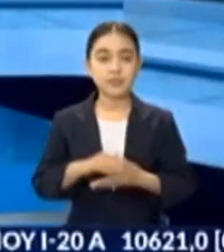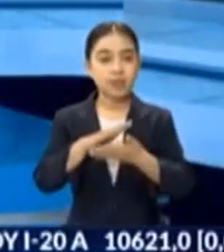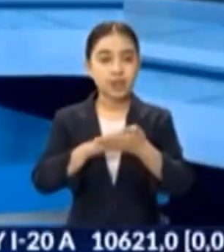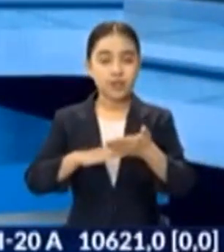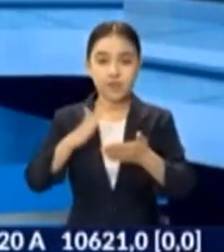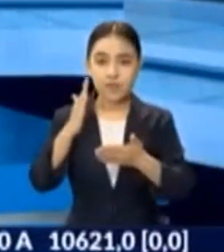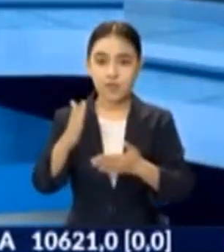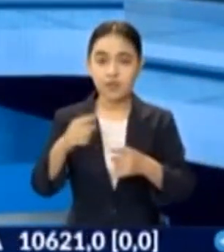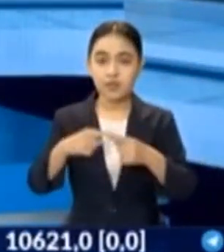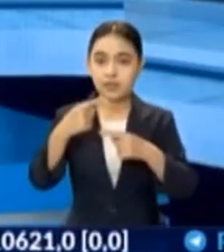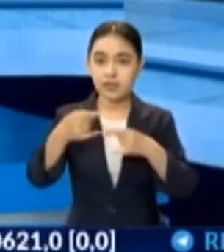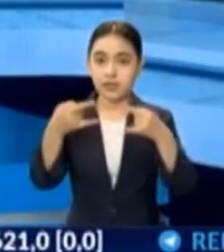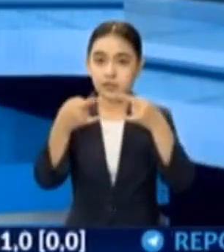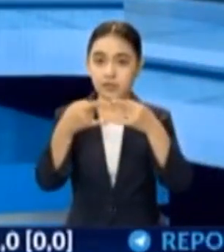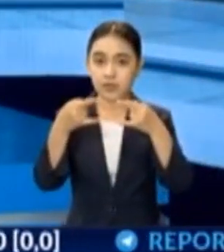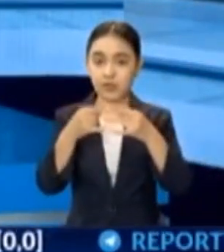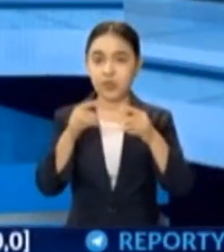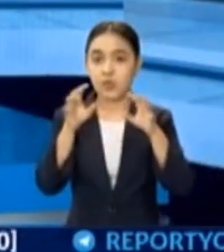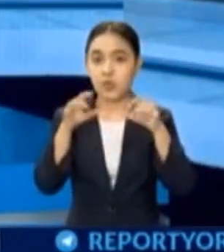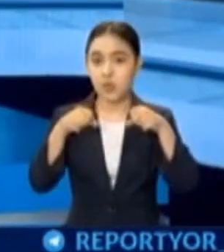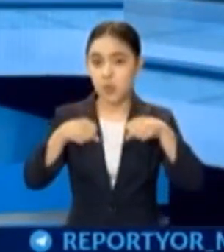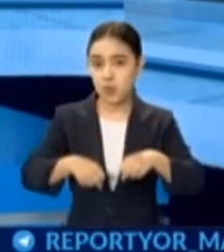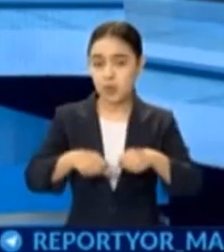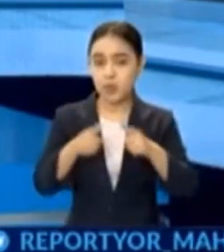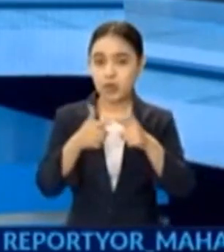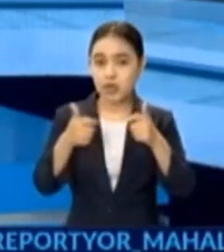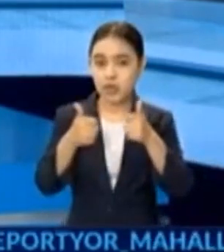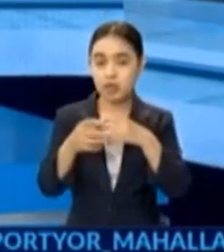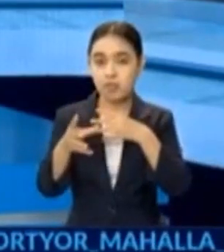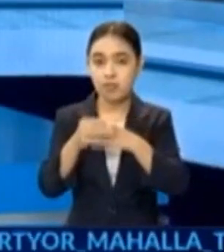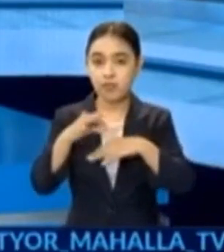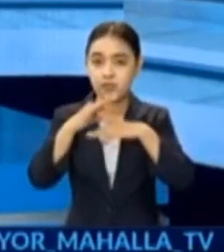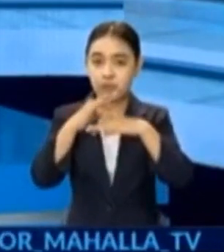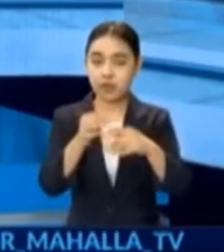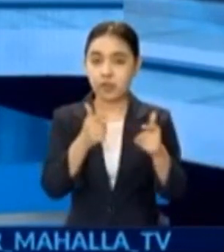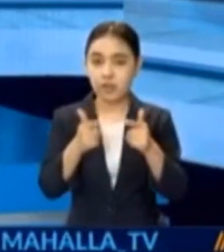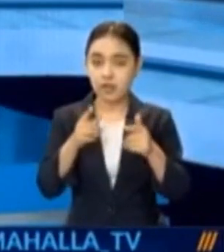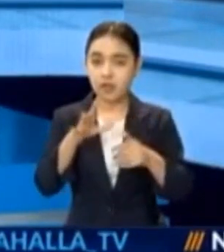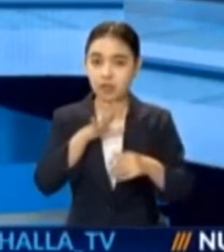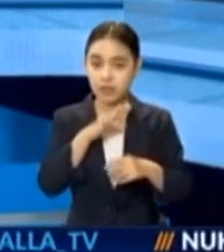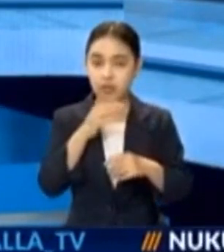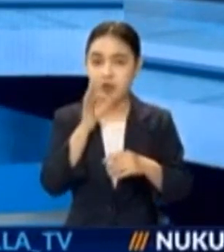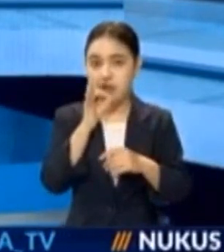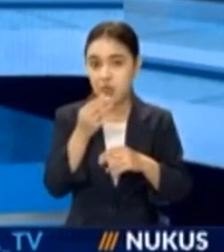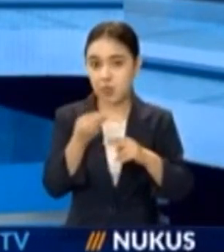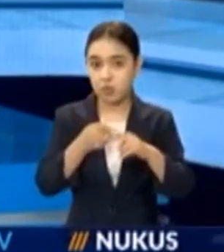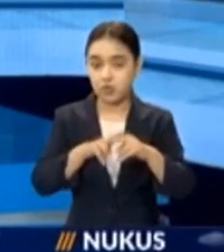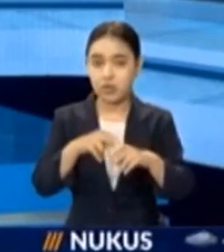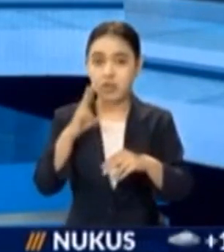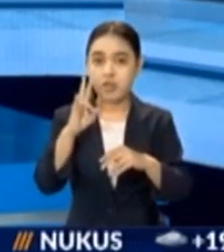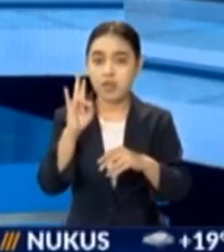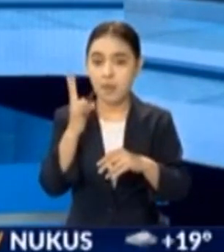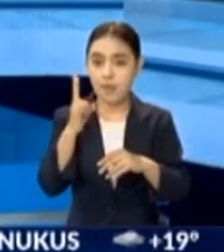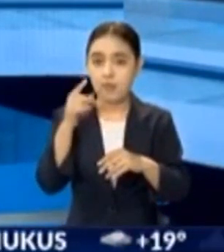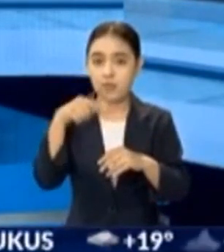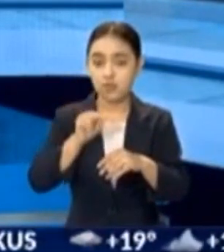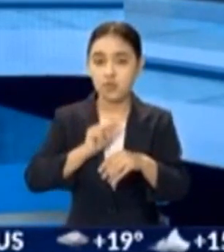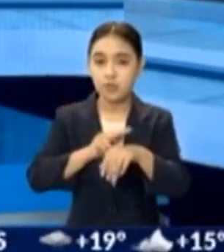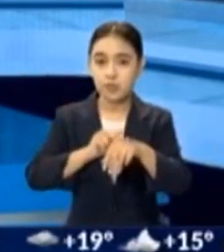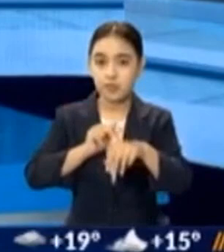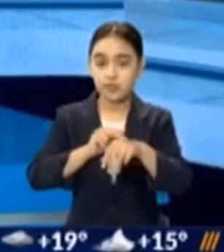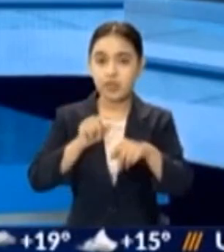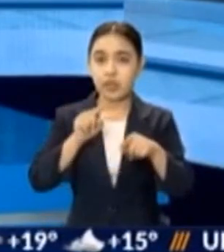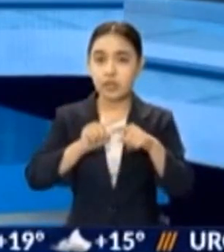Devam etmemiz. Navbatdagi lavhamiz ham huquq tartibot organları bilan hamkorlikda tayyorlangan. Gap shundaki, Namanganda viloyat ichki ishlar